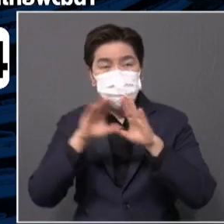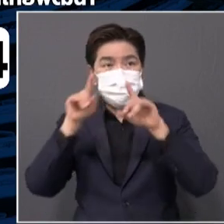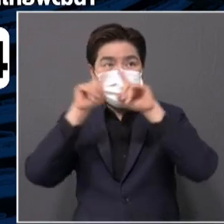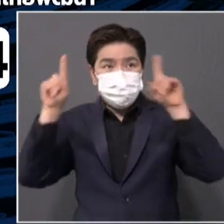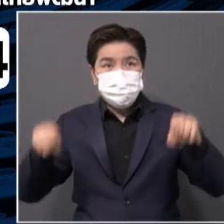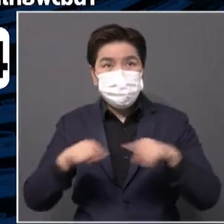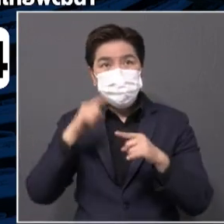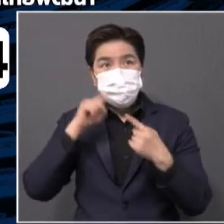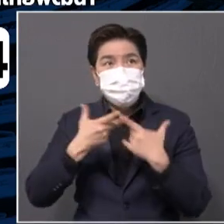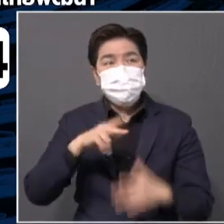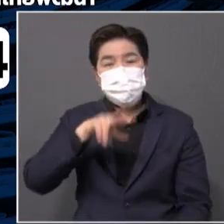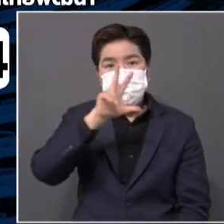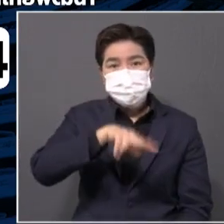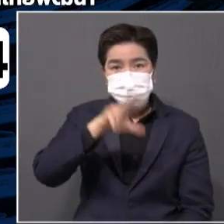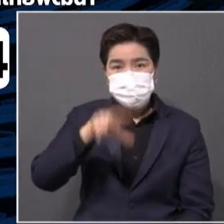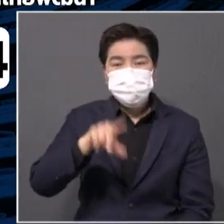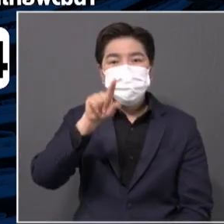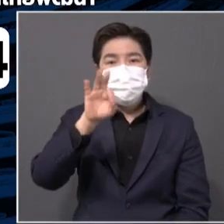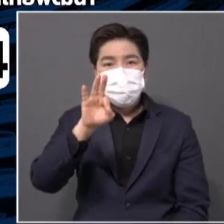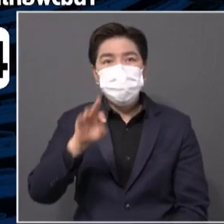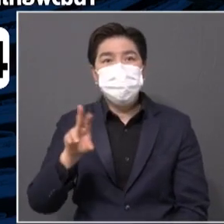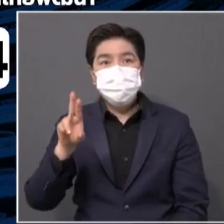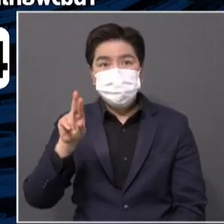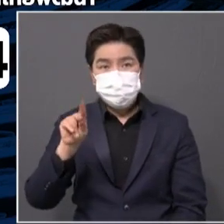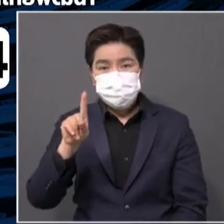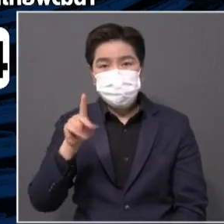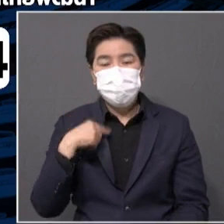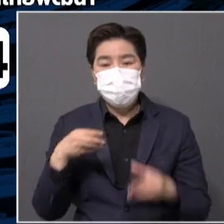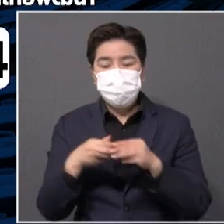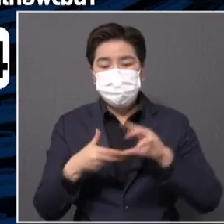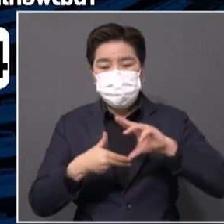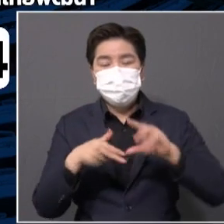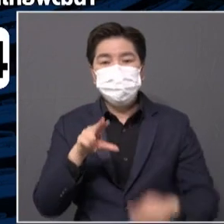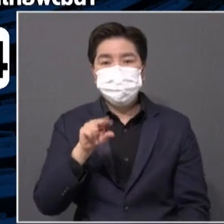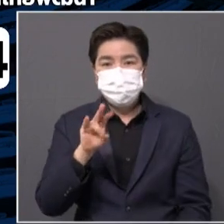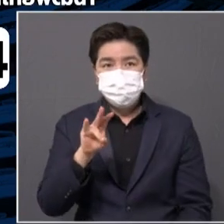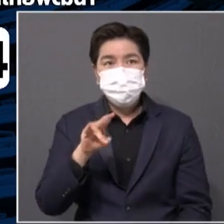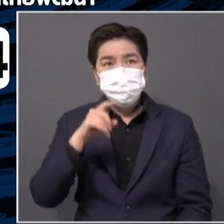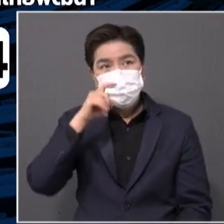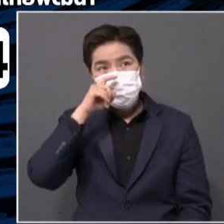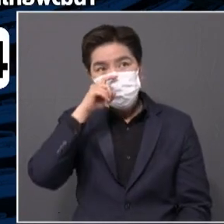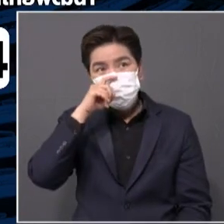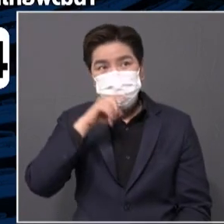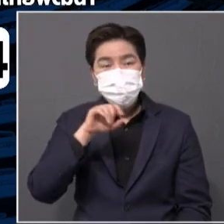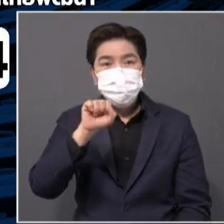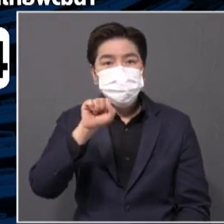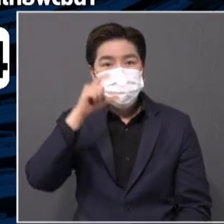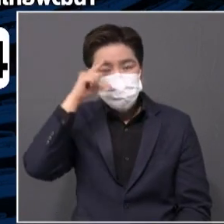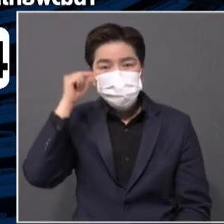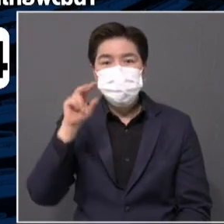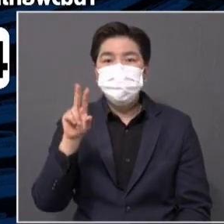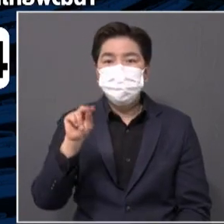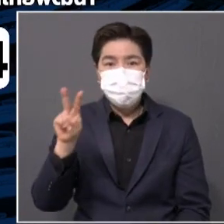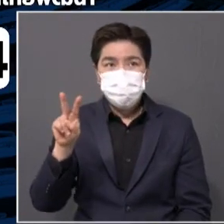นี้เพื่อไทย 29ก้าวไกล 31นะฮะพลังประชารัฐ 37ใครสร้างใคร 2ผู้หญิงหน่อย